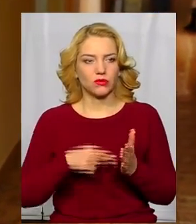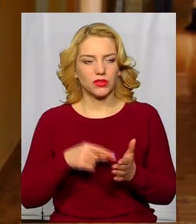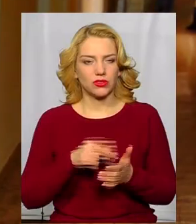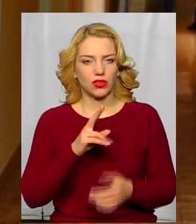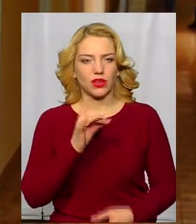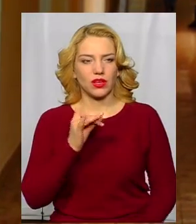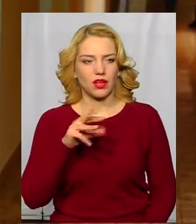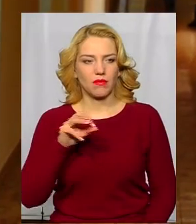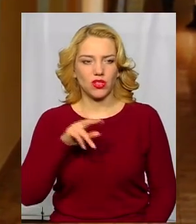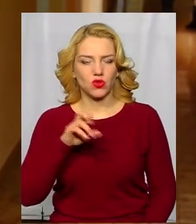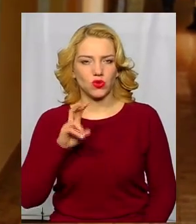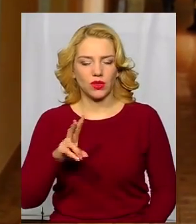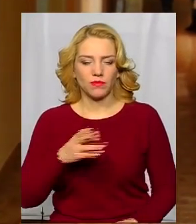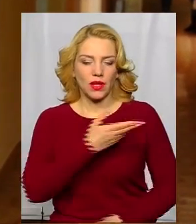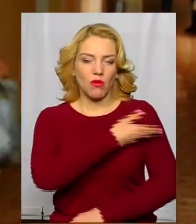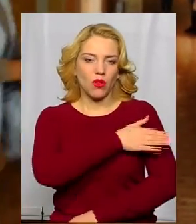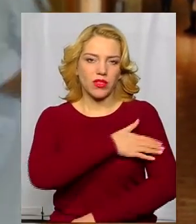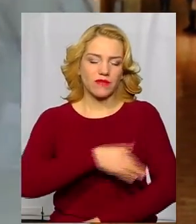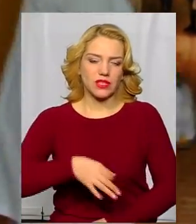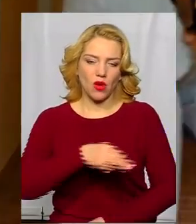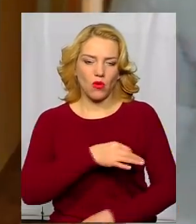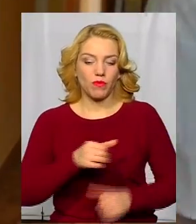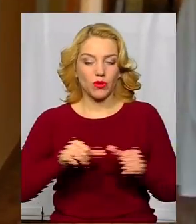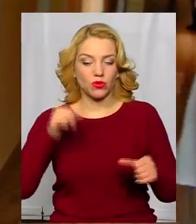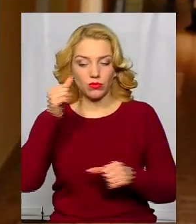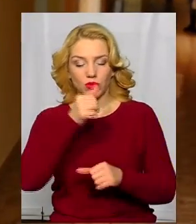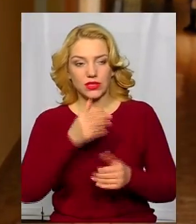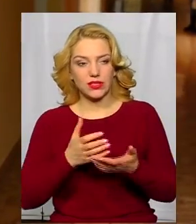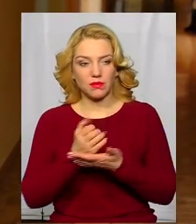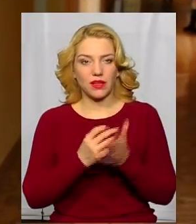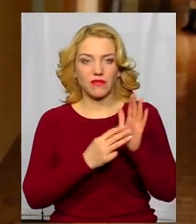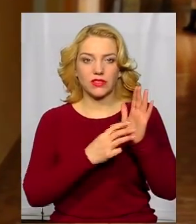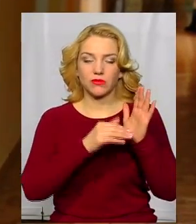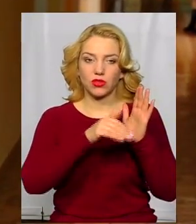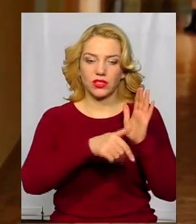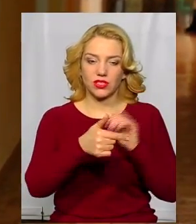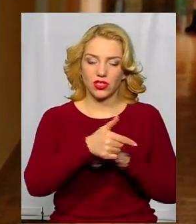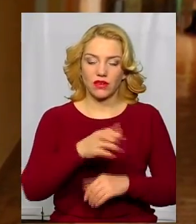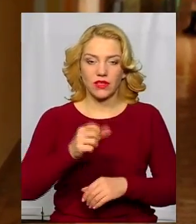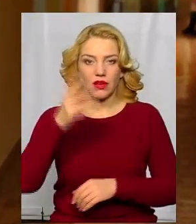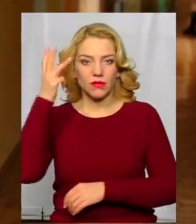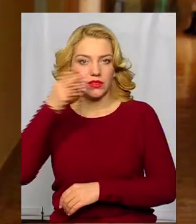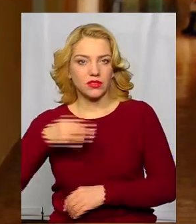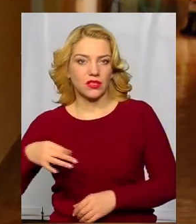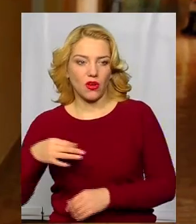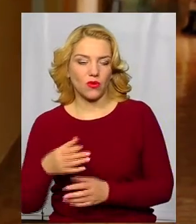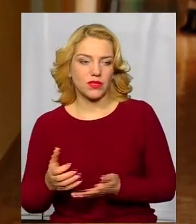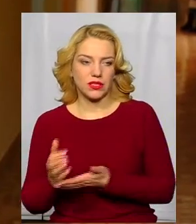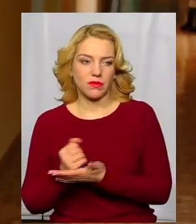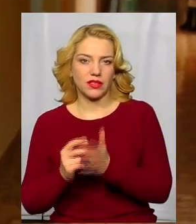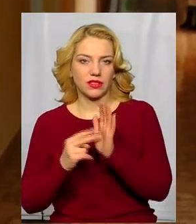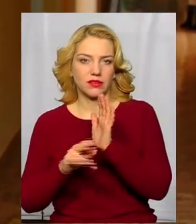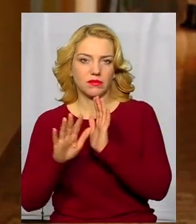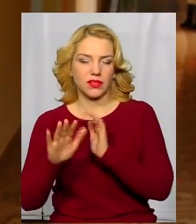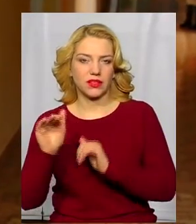Кременчук Полтавської області в минулому році збирає 800 тисяч гривень, а Хмельницька область збирає 75